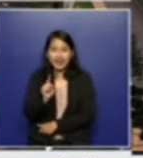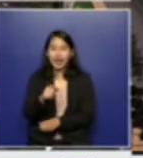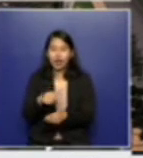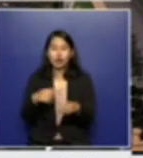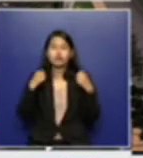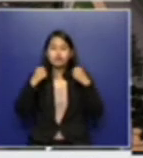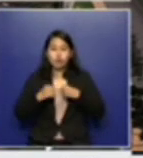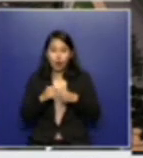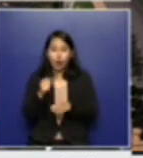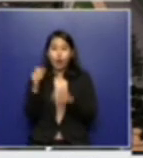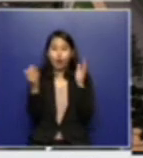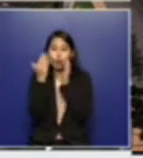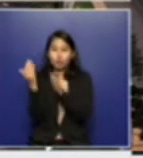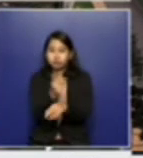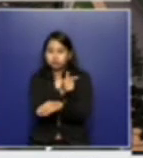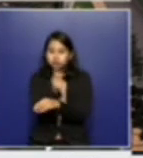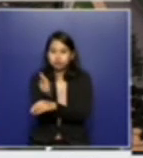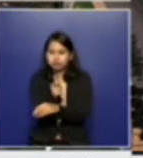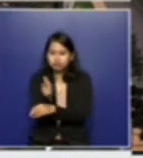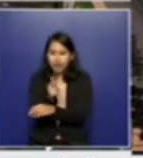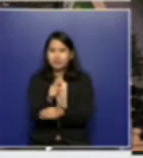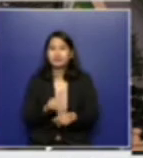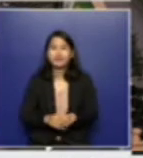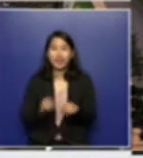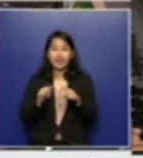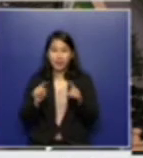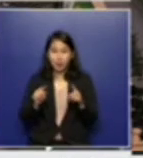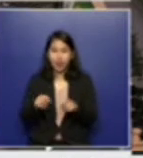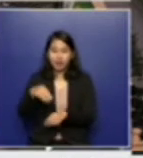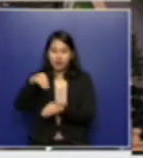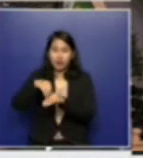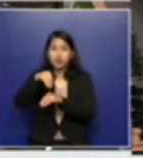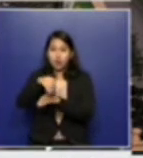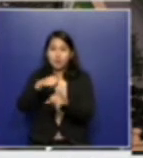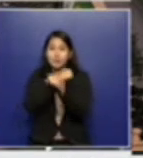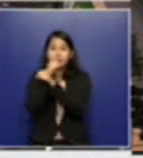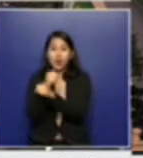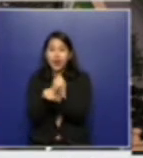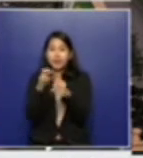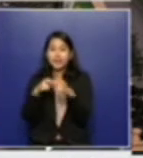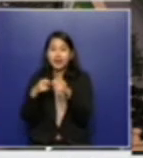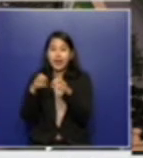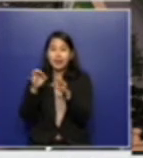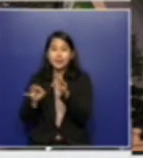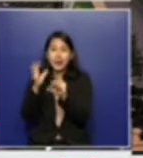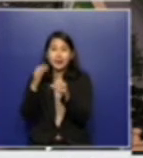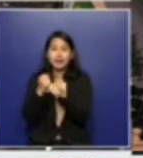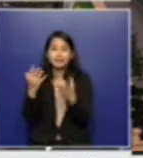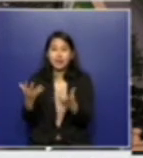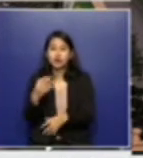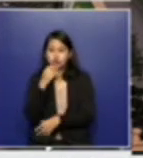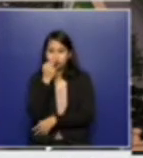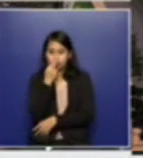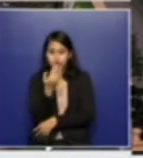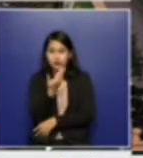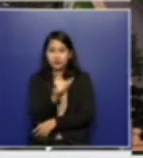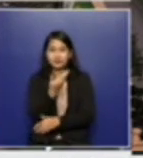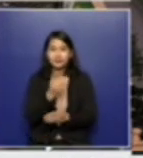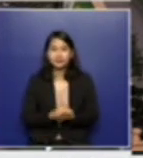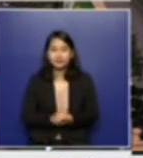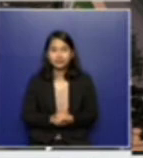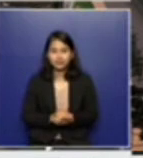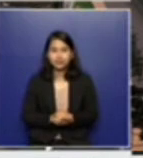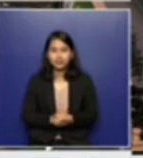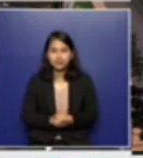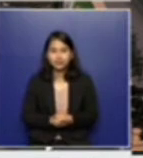ทำแนวกันไฟครับแต่ปรากฏว่ากรมป้องกันบรรเทาสาธารณภัยทำอะไรครับขออนุญาตห่อครับเขาบอกว่